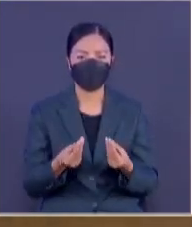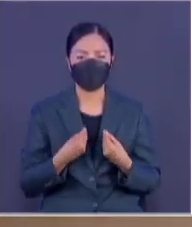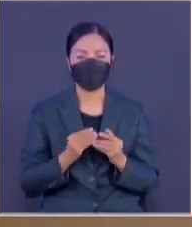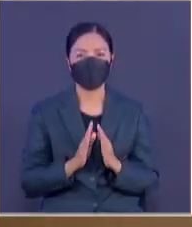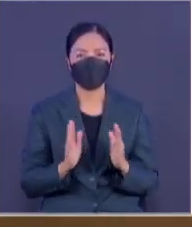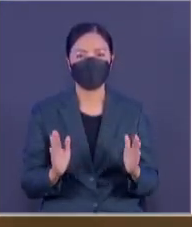ม.ค